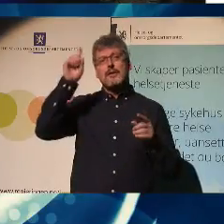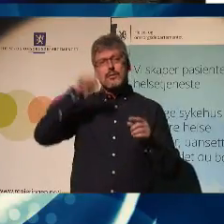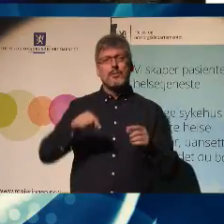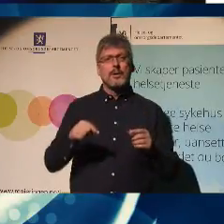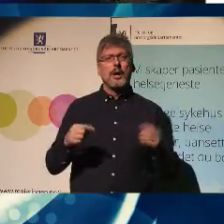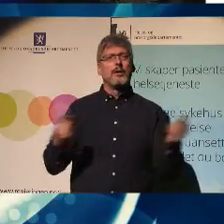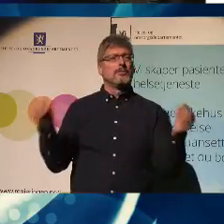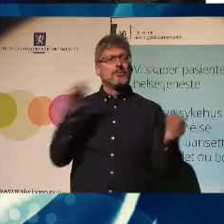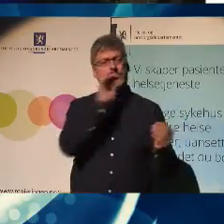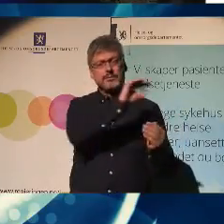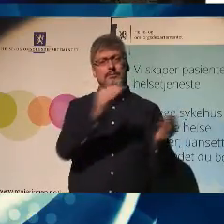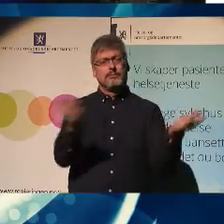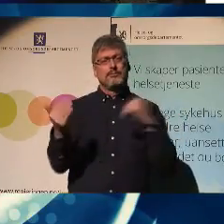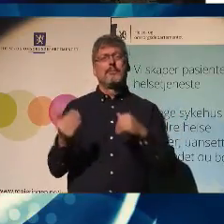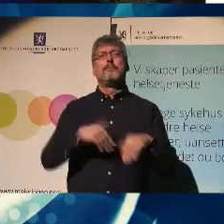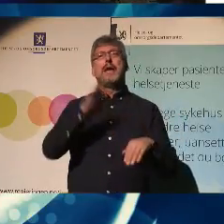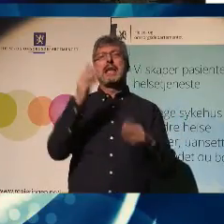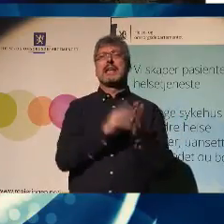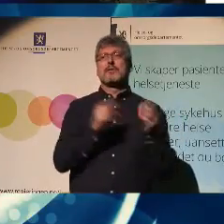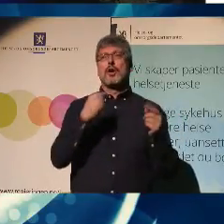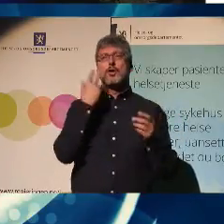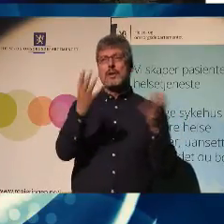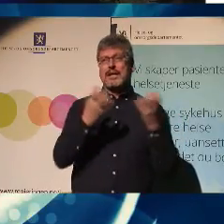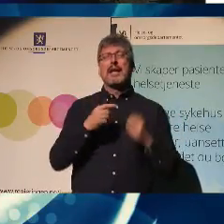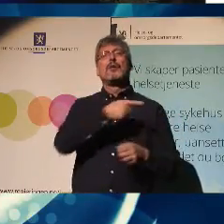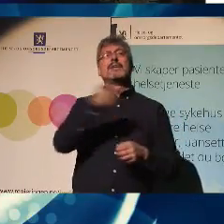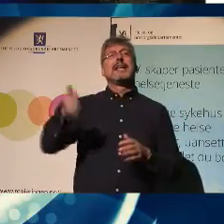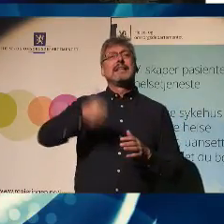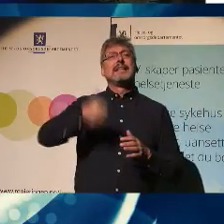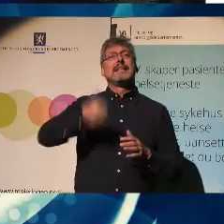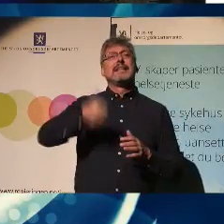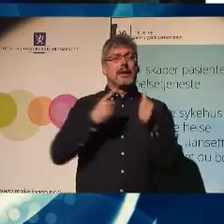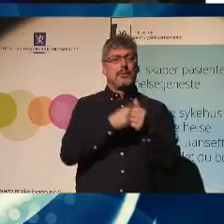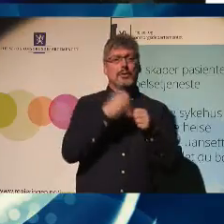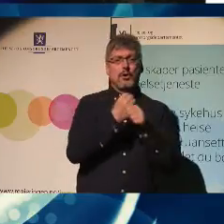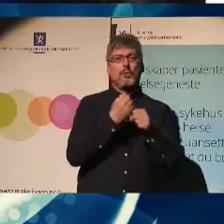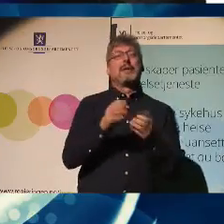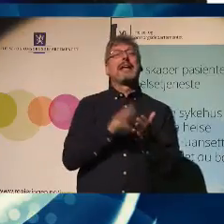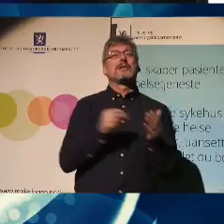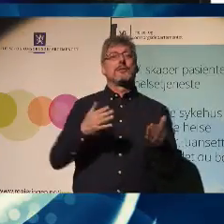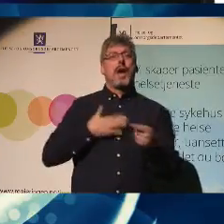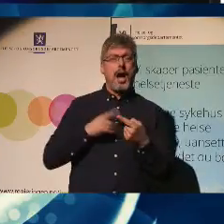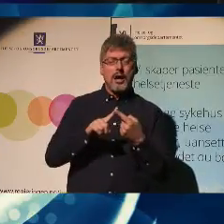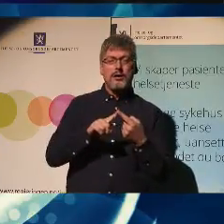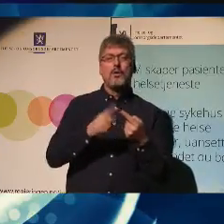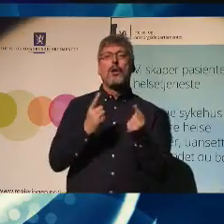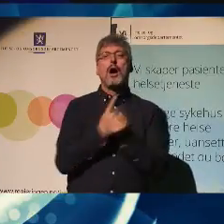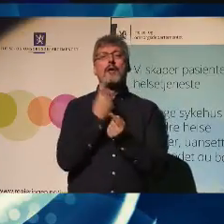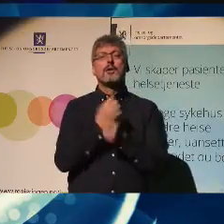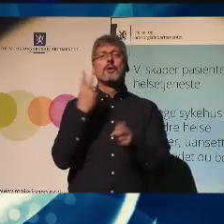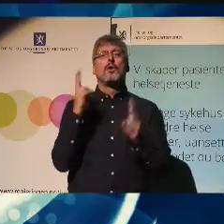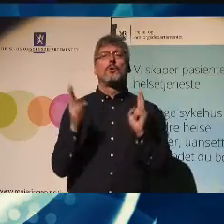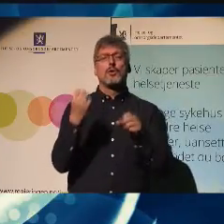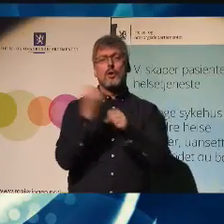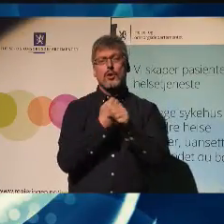ressurser når det trengs. Så jeg tenker at disse lederne trenger både å jobbe med de ressursene de har, og noen ganger må de også jobbe og